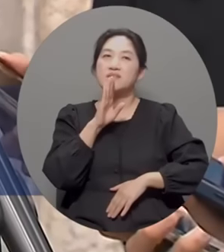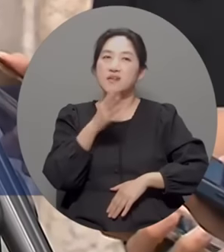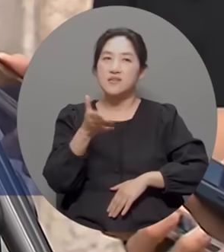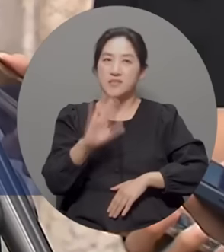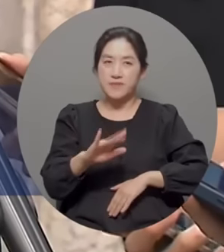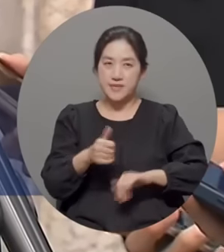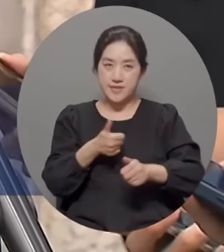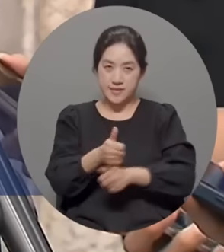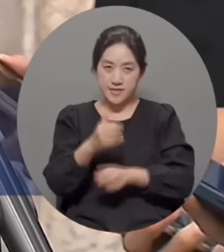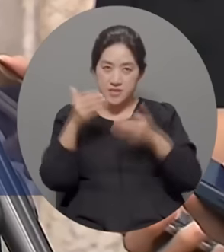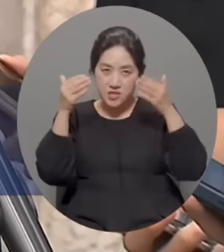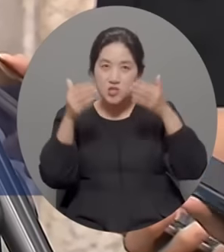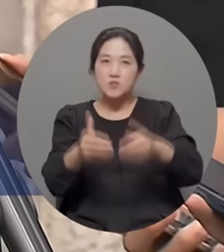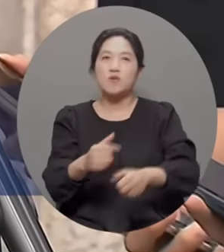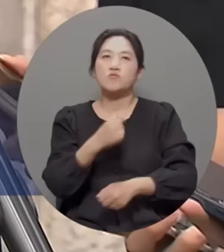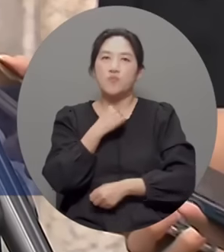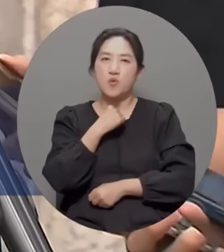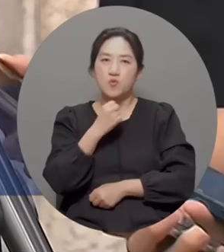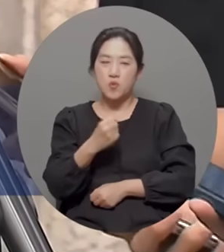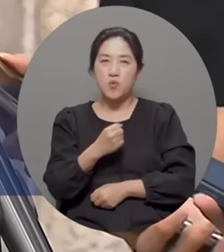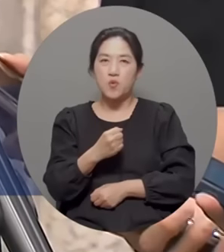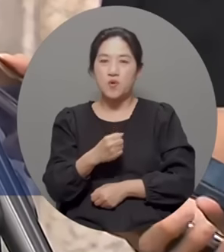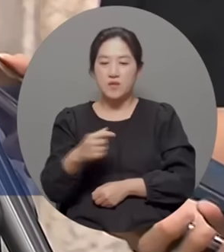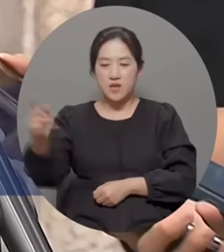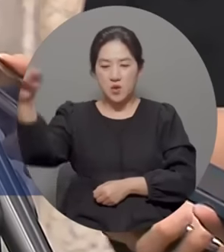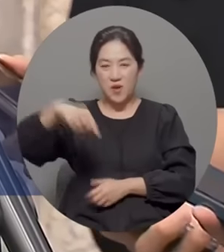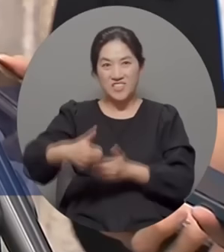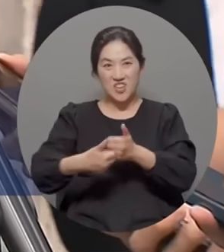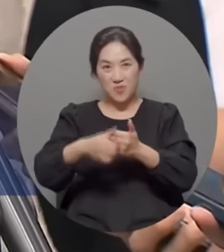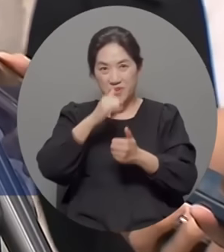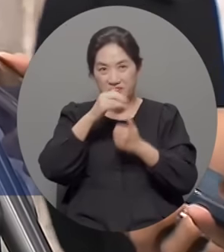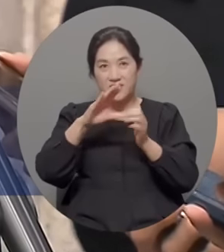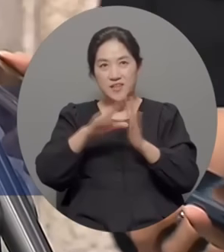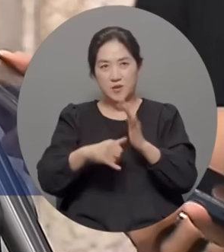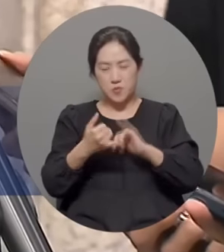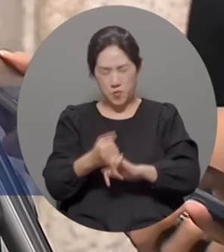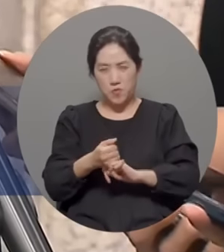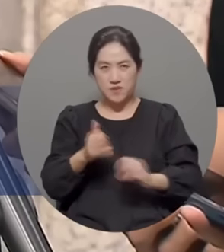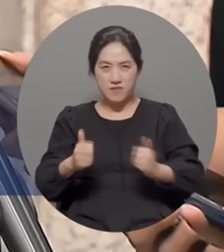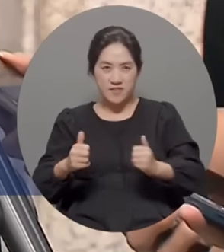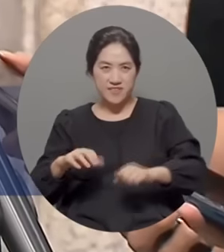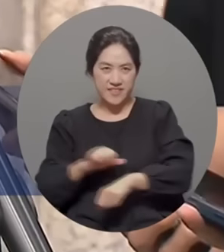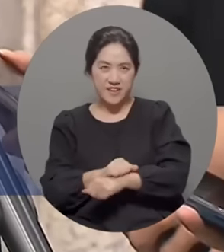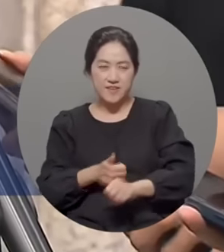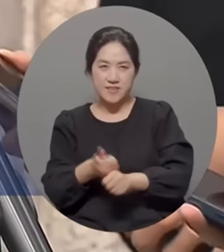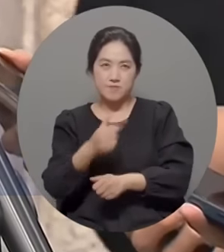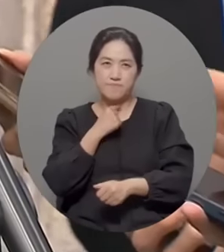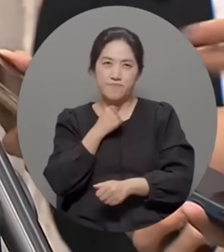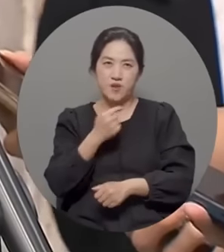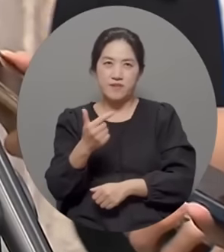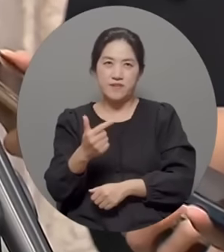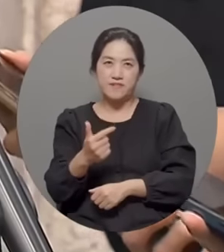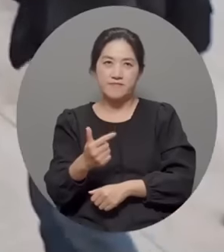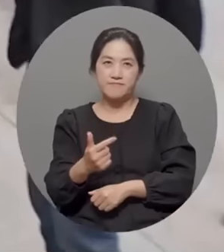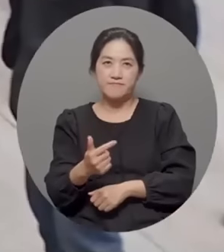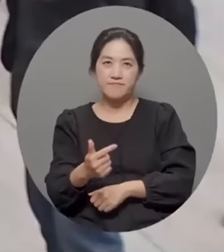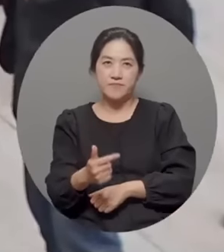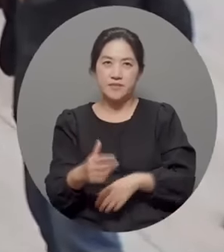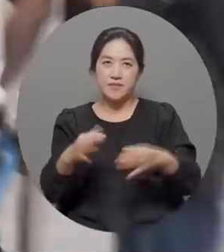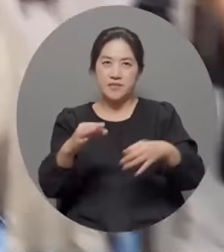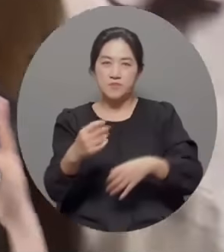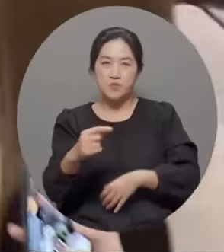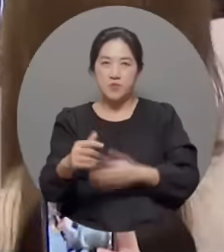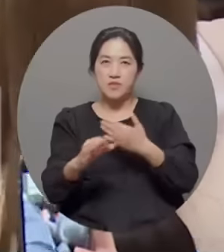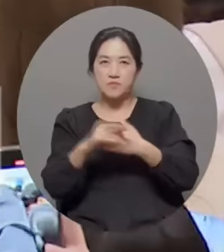이기는데 집중하도록 하고 싶고 또 홈 경기가 있기 때문에 홈 경기에서는 특히 더 좋은 경기력으로 꼭 이기고 싶은 마음이 큰 것 같아요. 김도훈